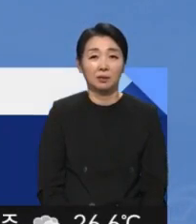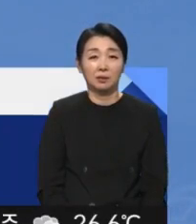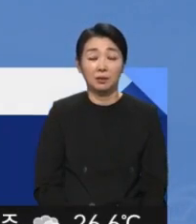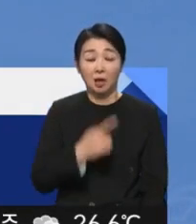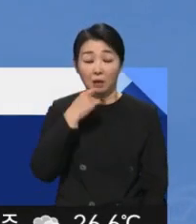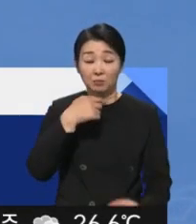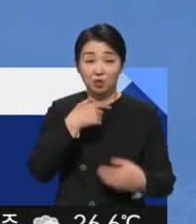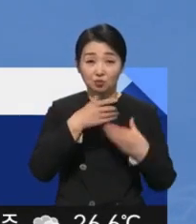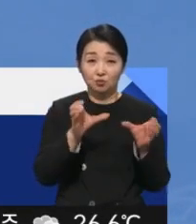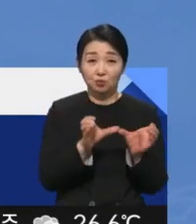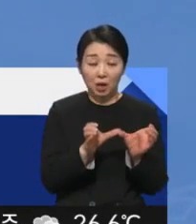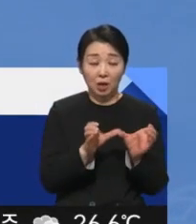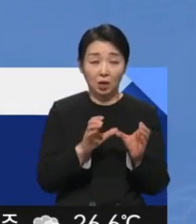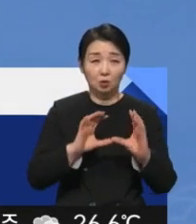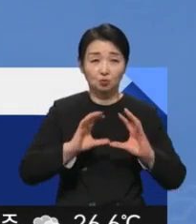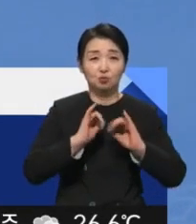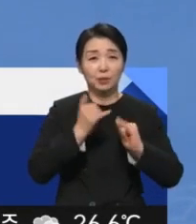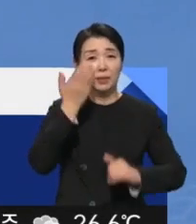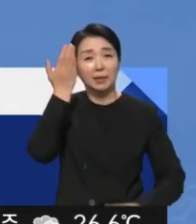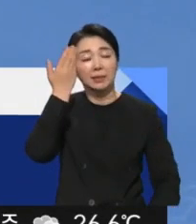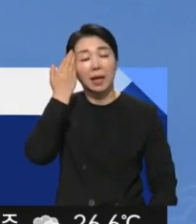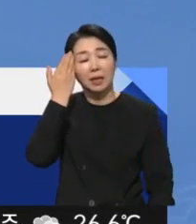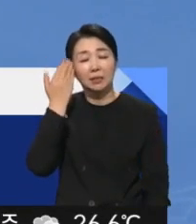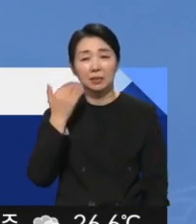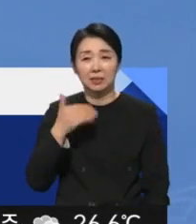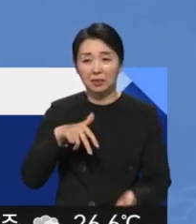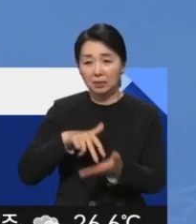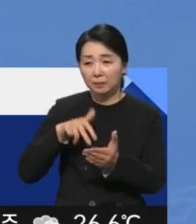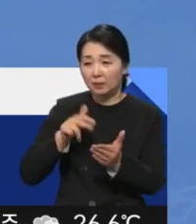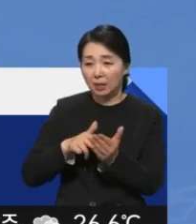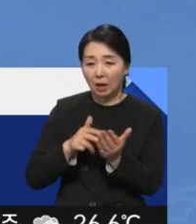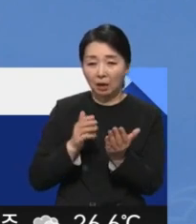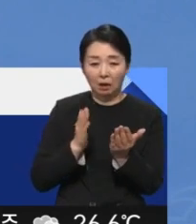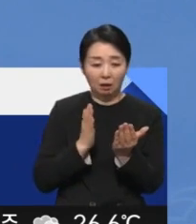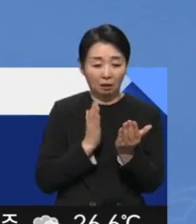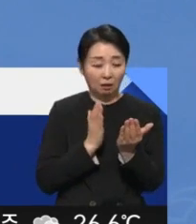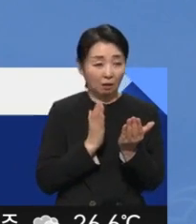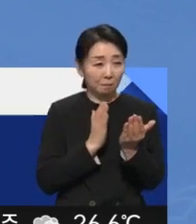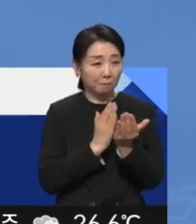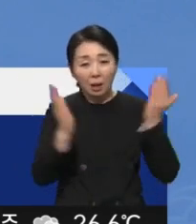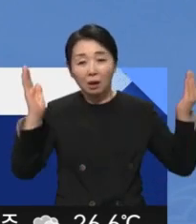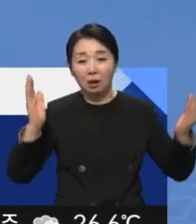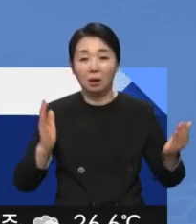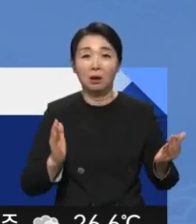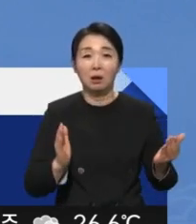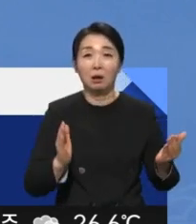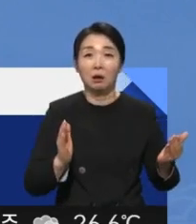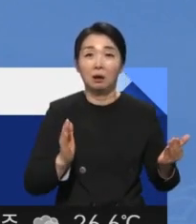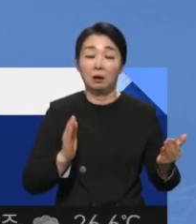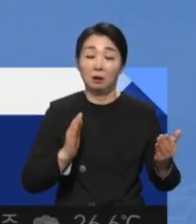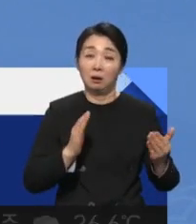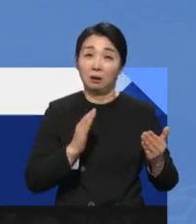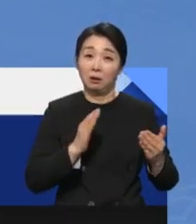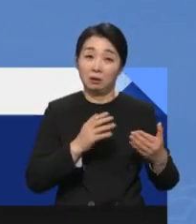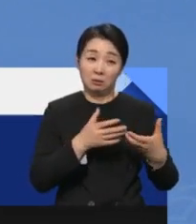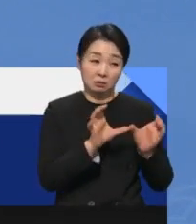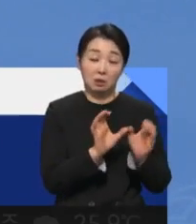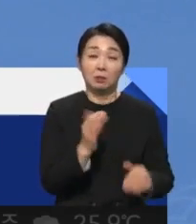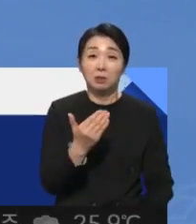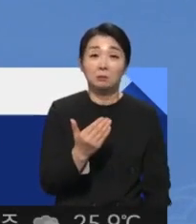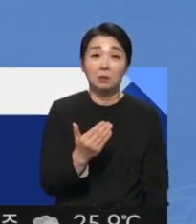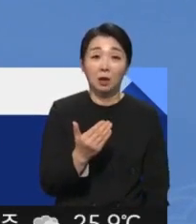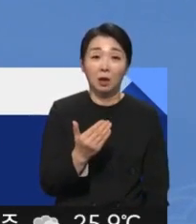더불어민주당은 국민의 상식과 눈높이를 벗어난 정당이 되었습니다. 전당대회 돈봉투